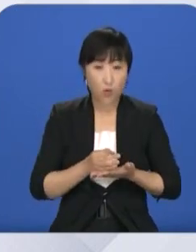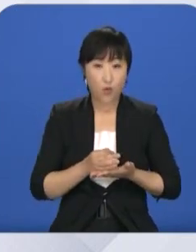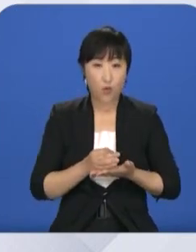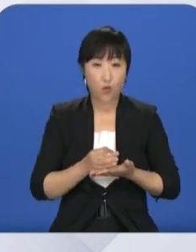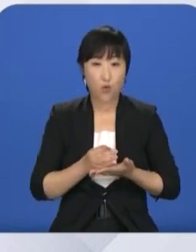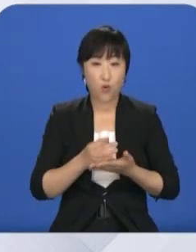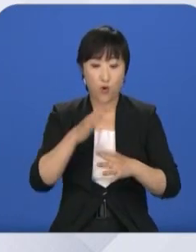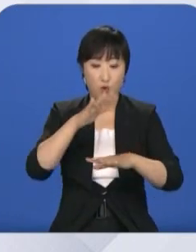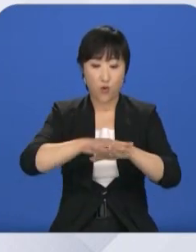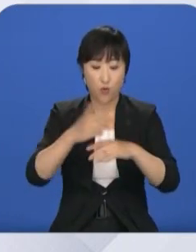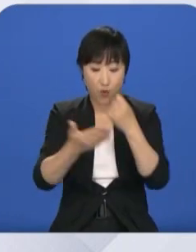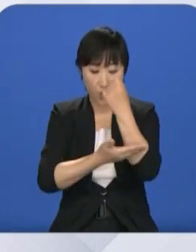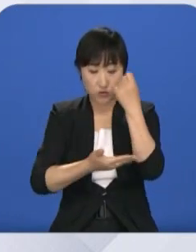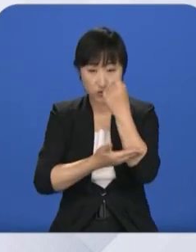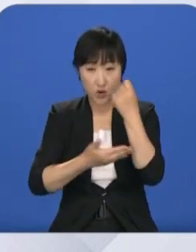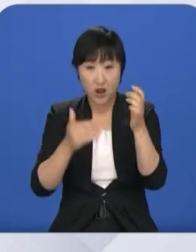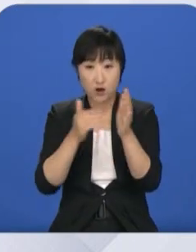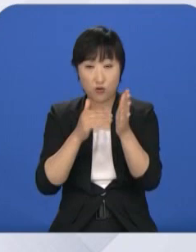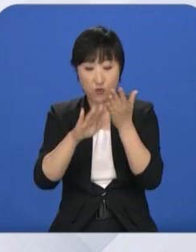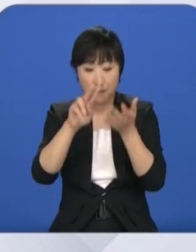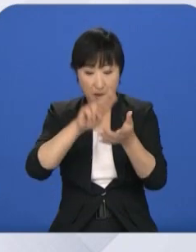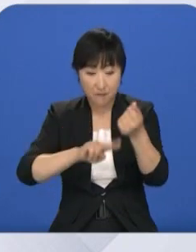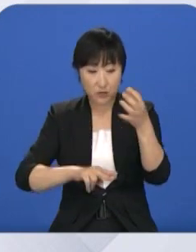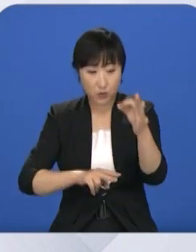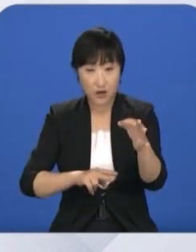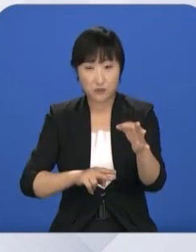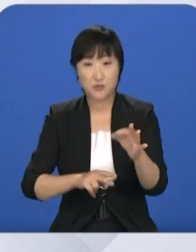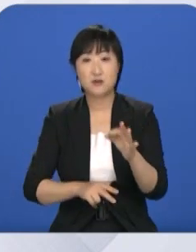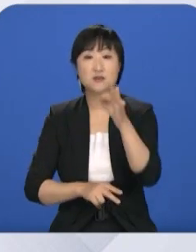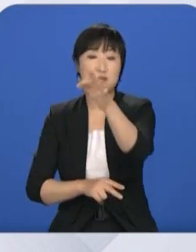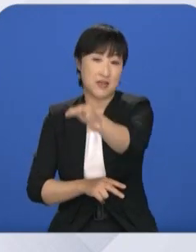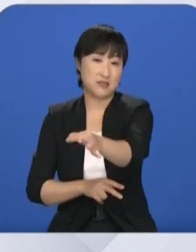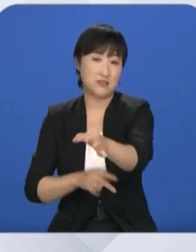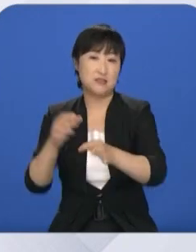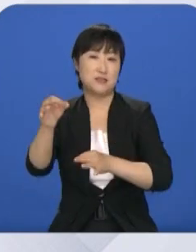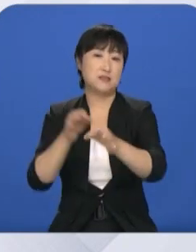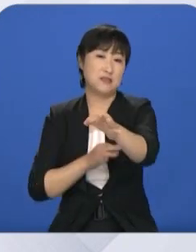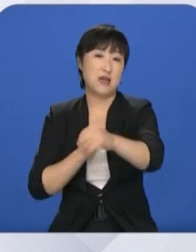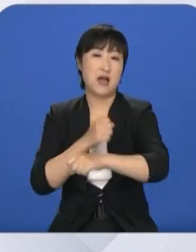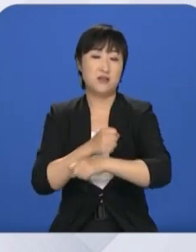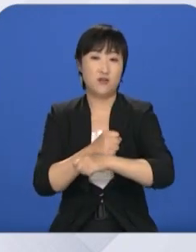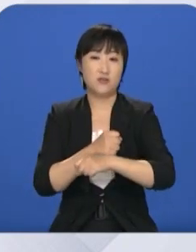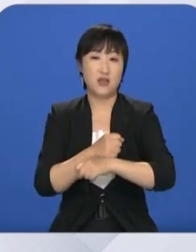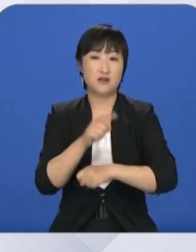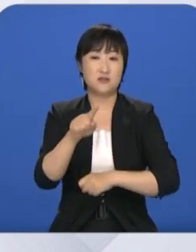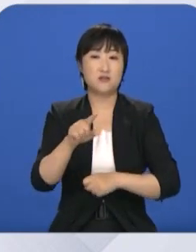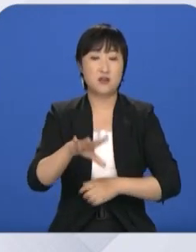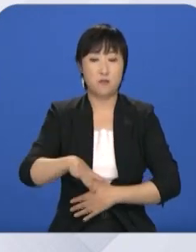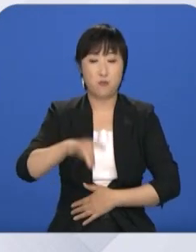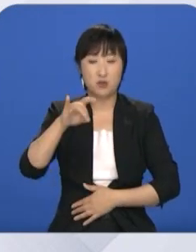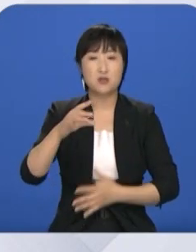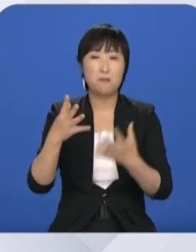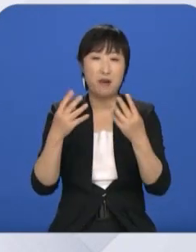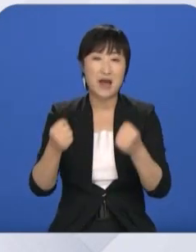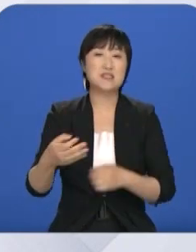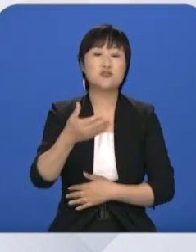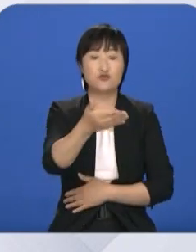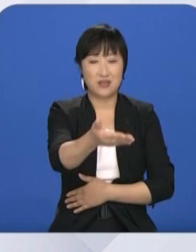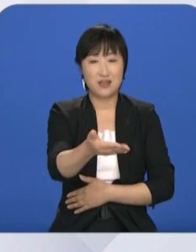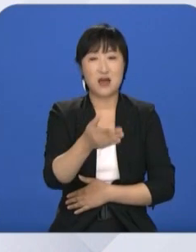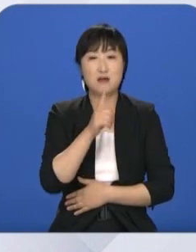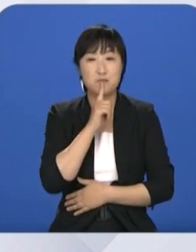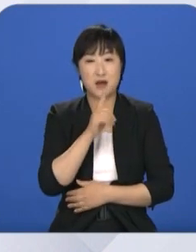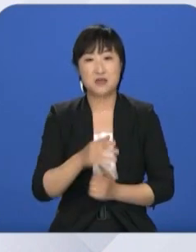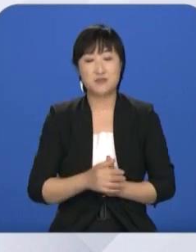농산물이 수확한 다음에 판매 대금이 나오면 그럼 주는 그런 부분인데 그걸 이제 먼저 좀 많이